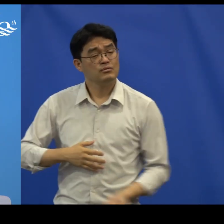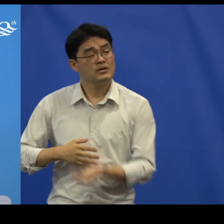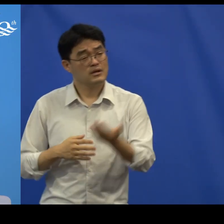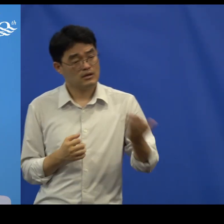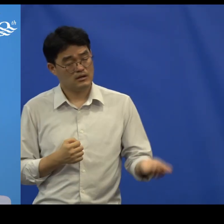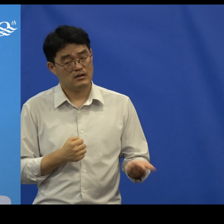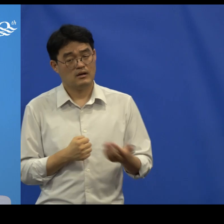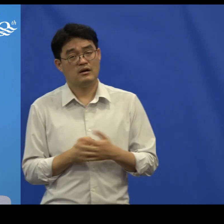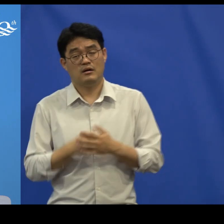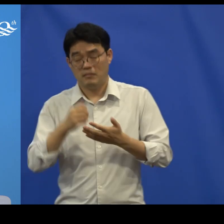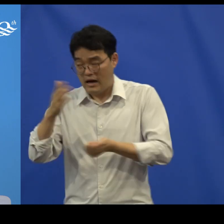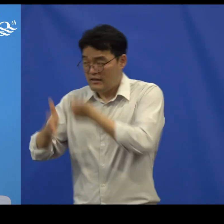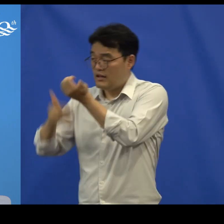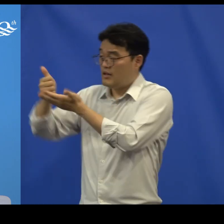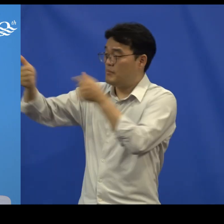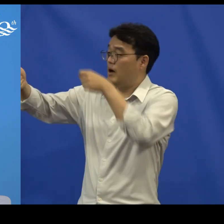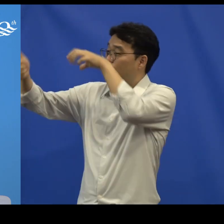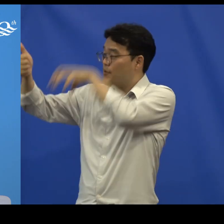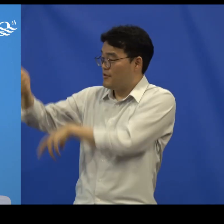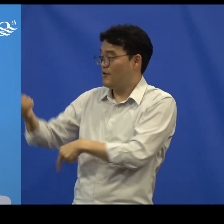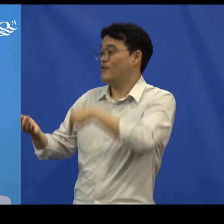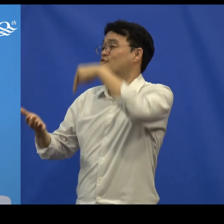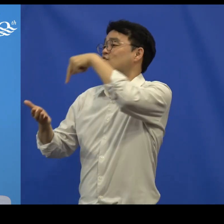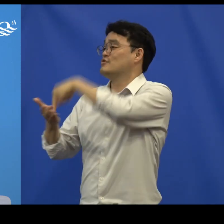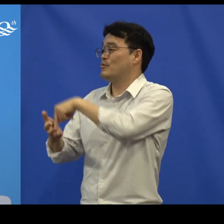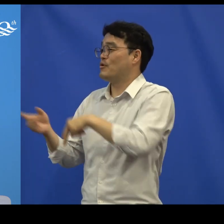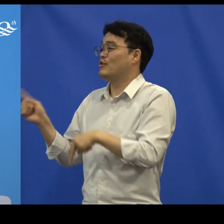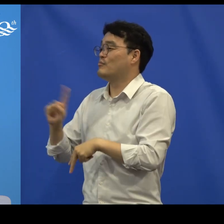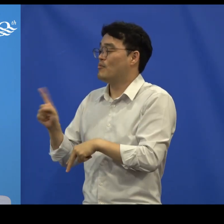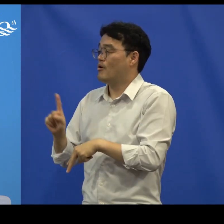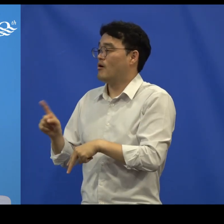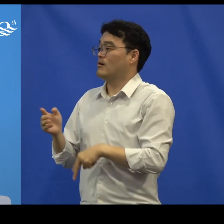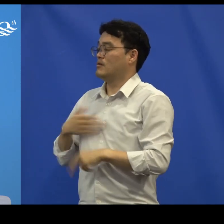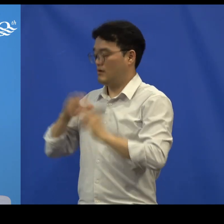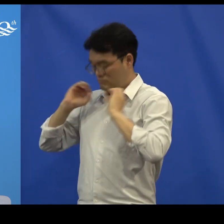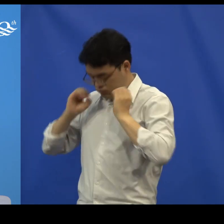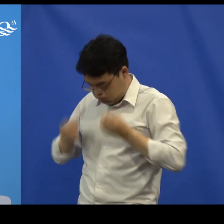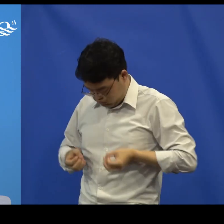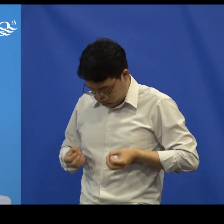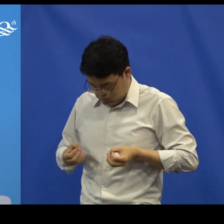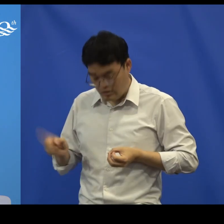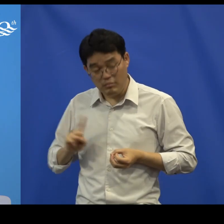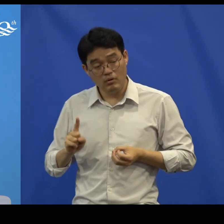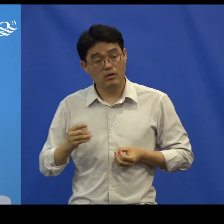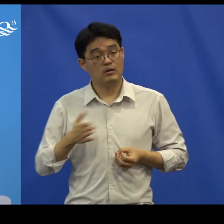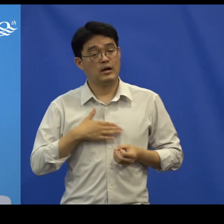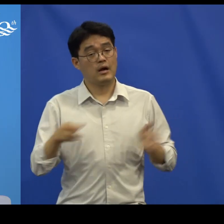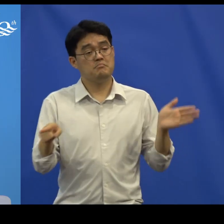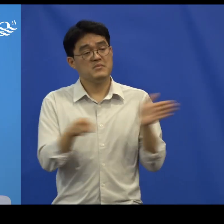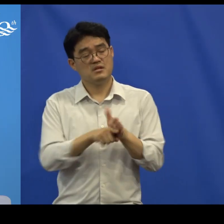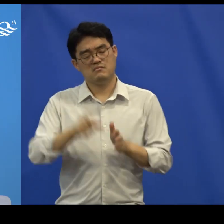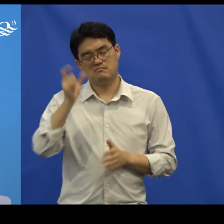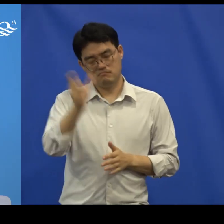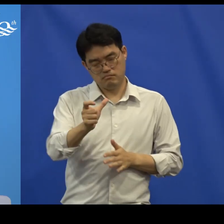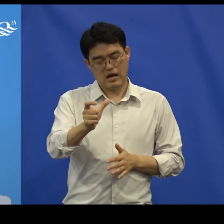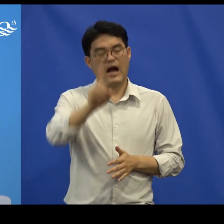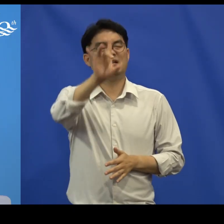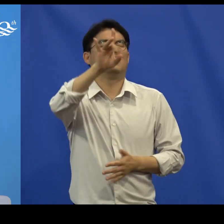오지랖이 넓어가지고 여기도 다니고 저기도 하고 이 일도 하고 저 일도 하고 대단한 것 같은데